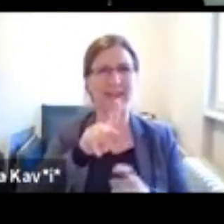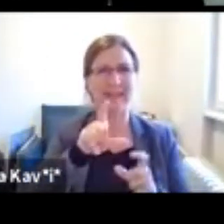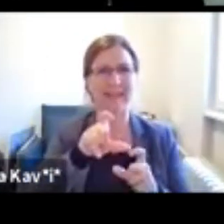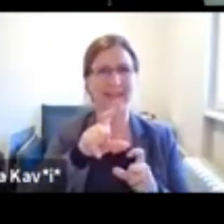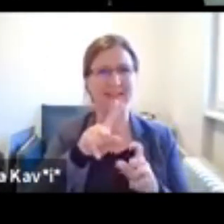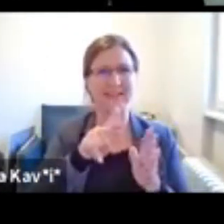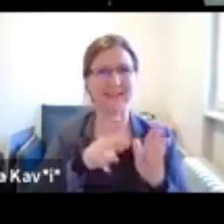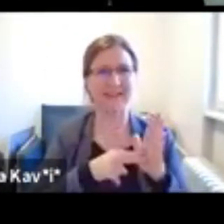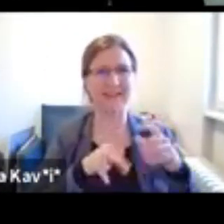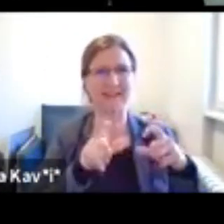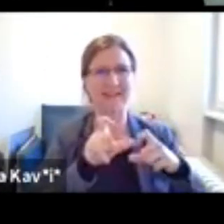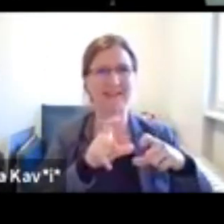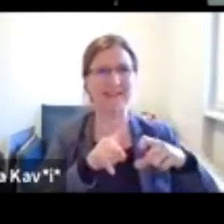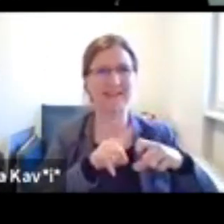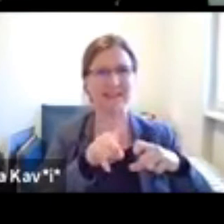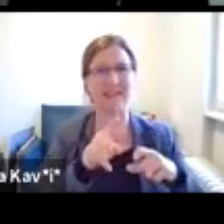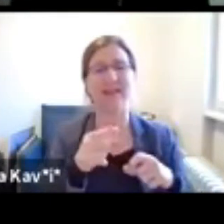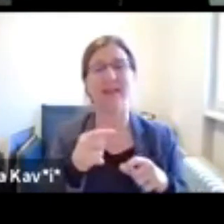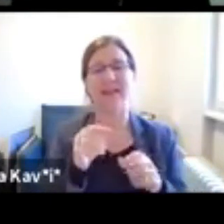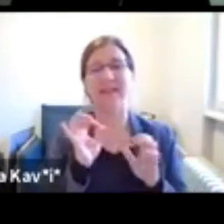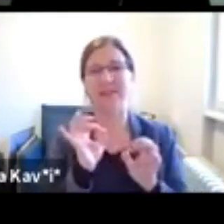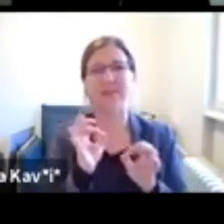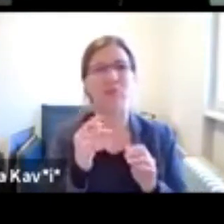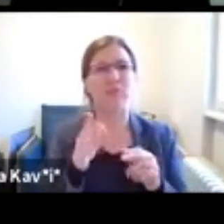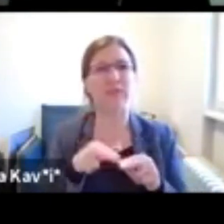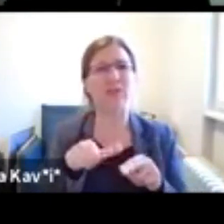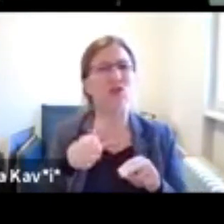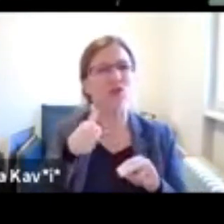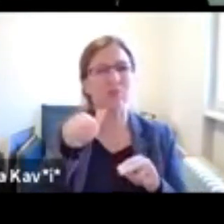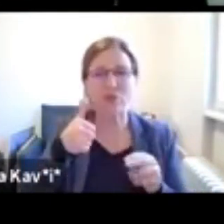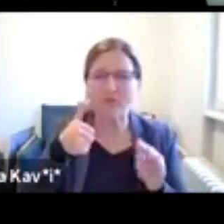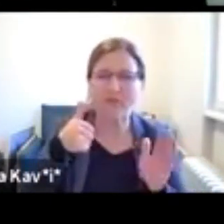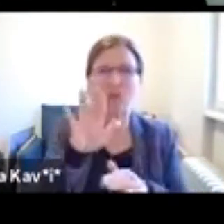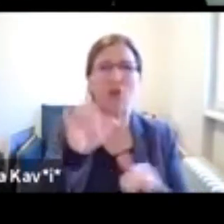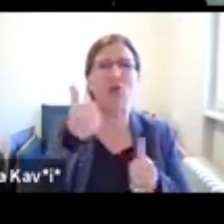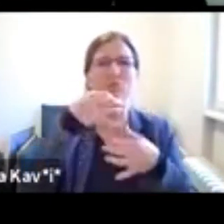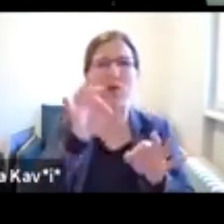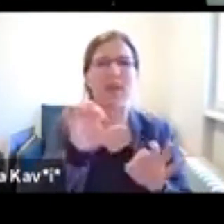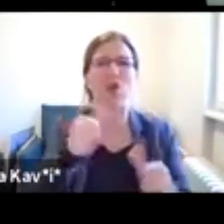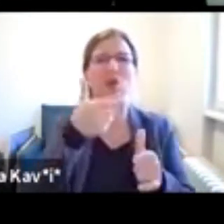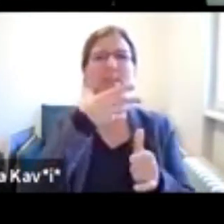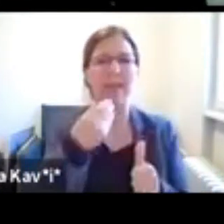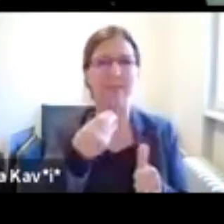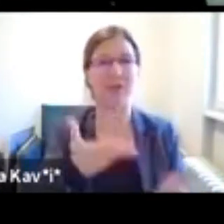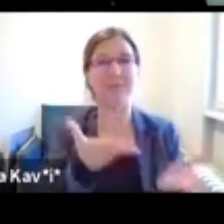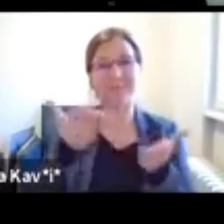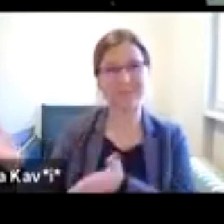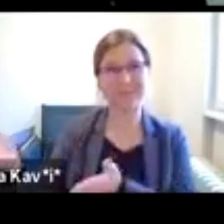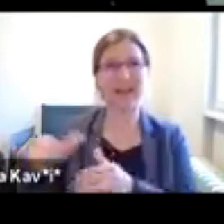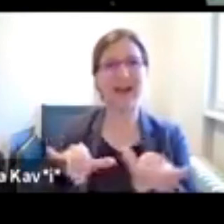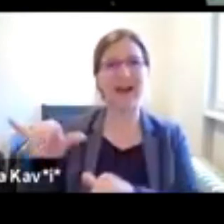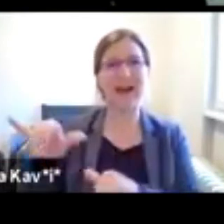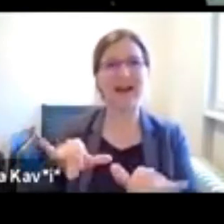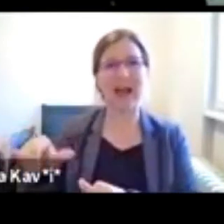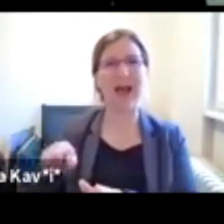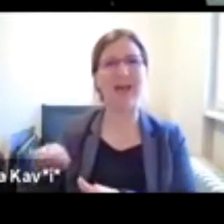od toga i želimo još puno više od toga. Ravnatelju, ponovo si na redu. Hvala što